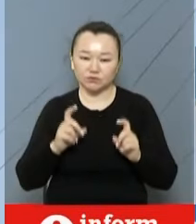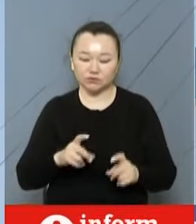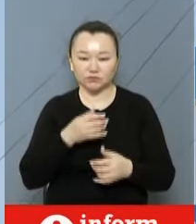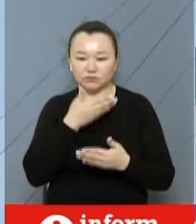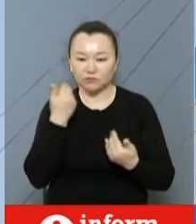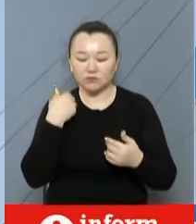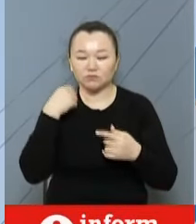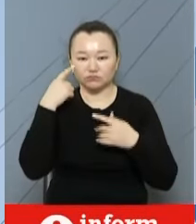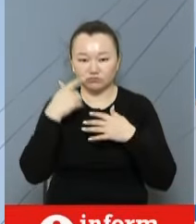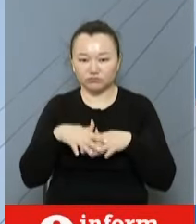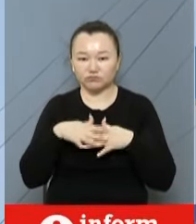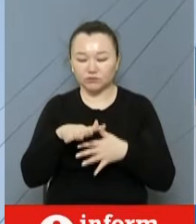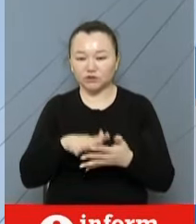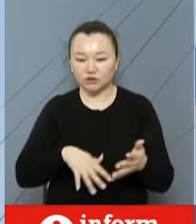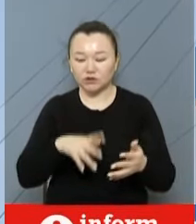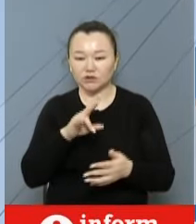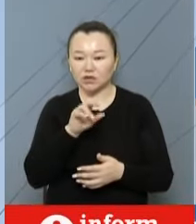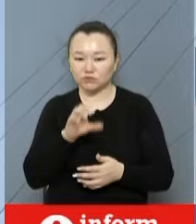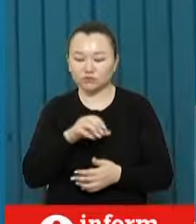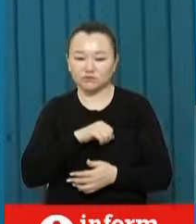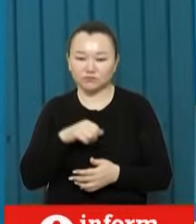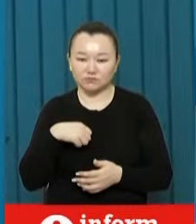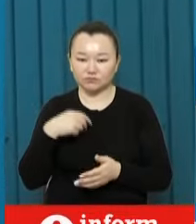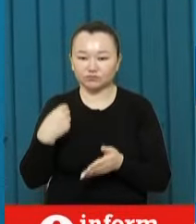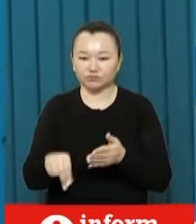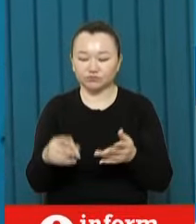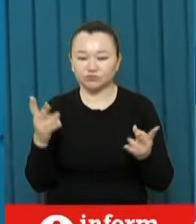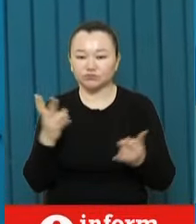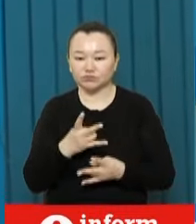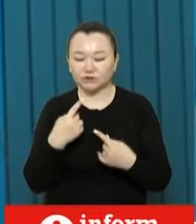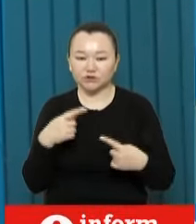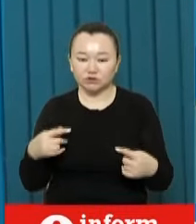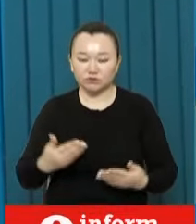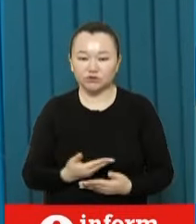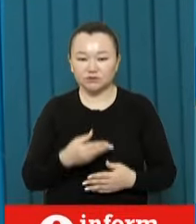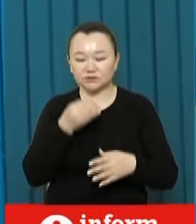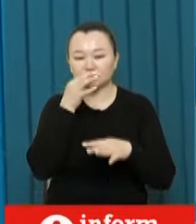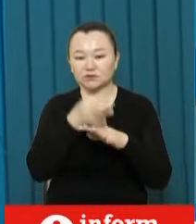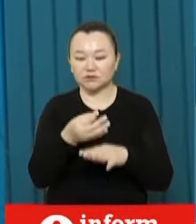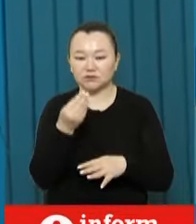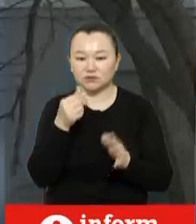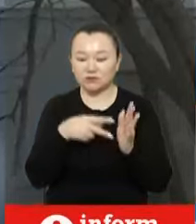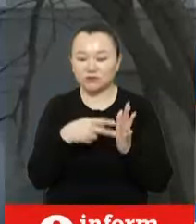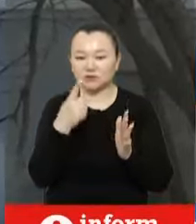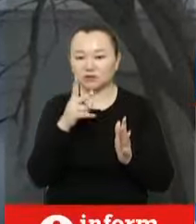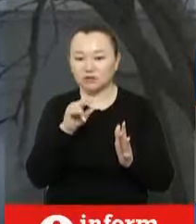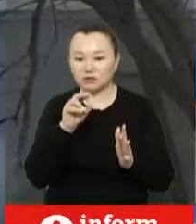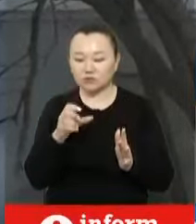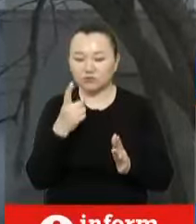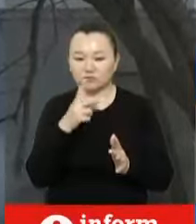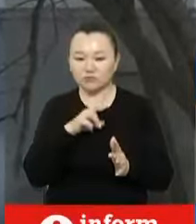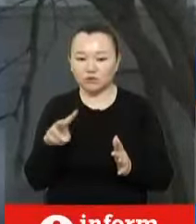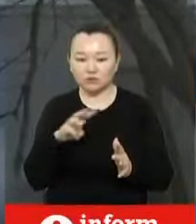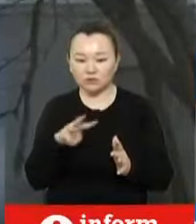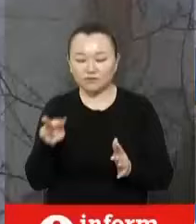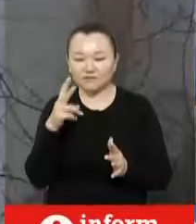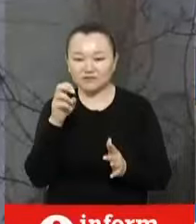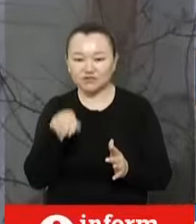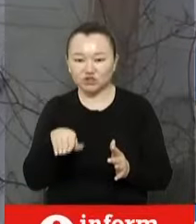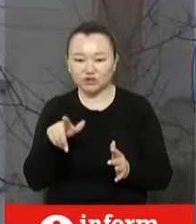все. Покупать насосы людям придется за собственные средства. Некоторым жильцам уже озвучили стоимость одного такого насоса в 1 200 000